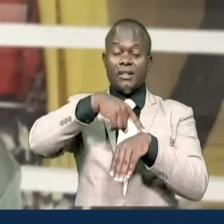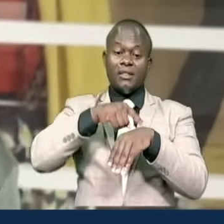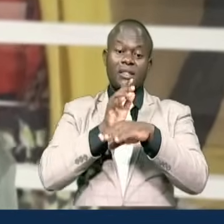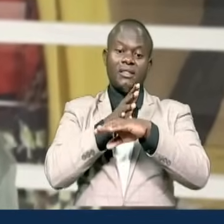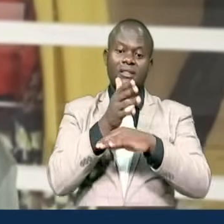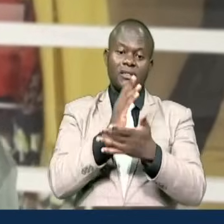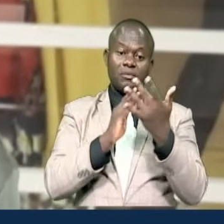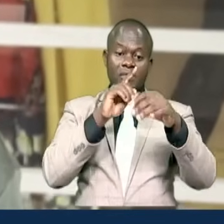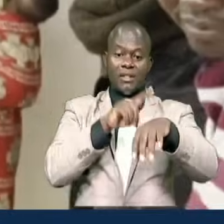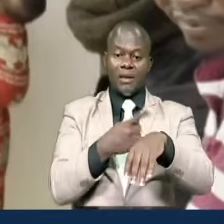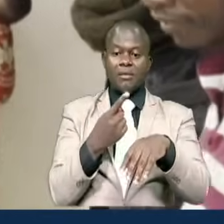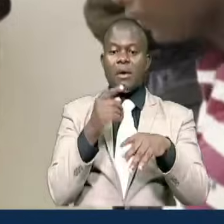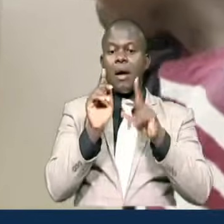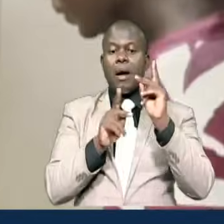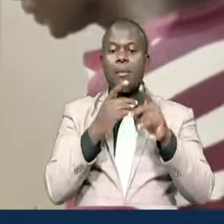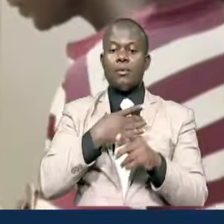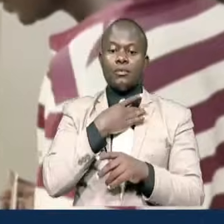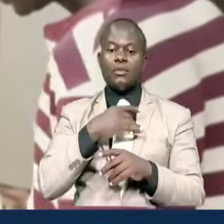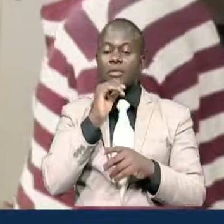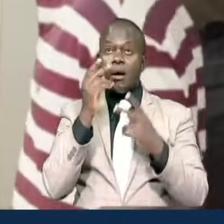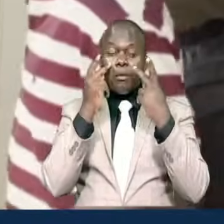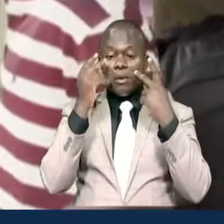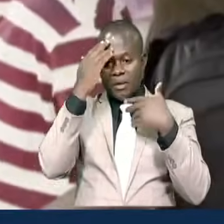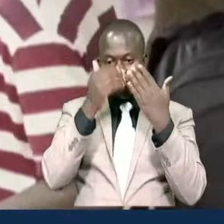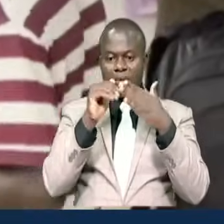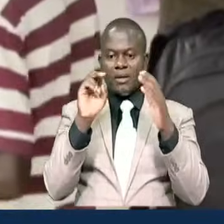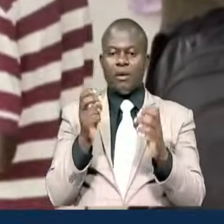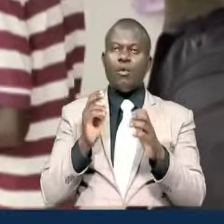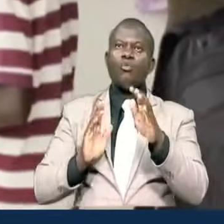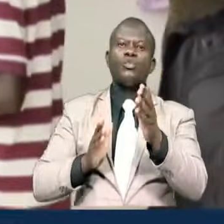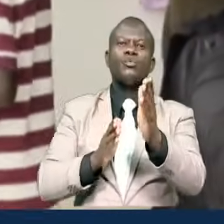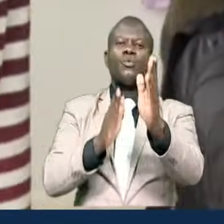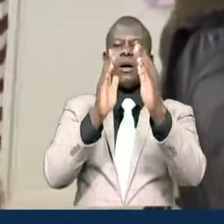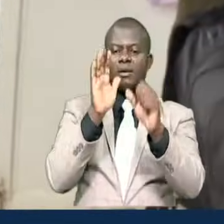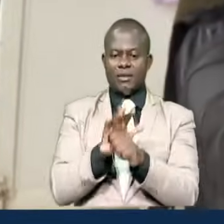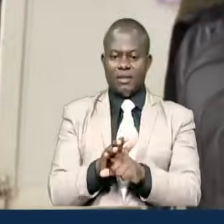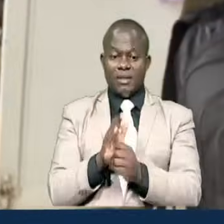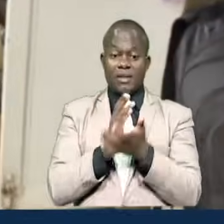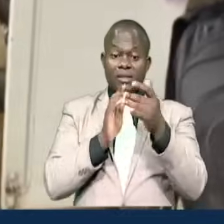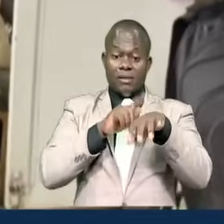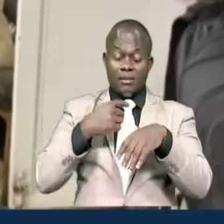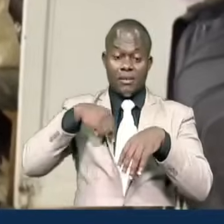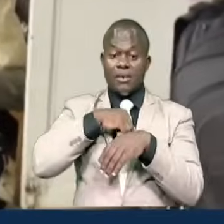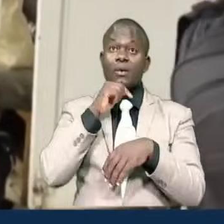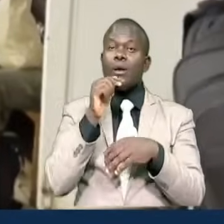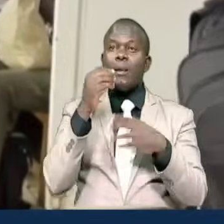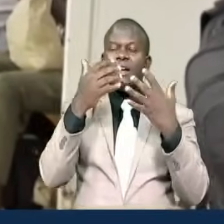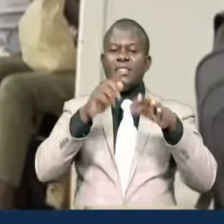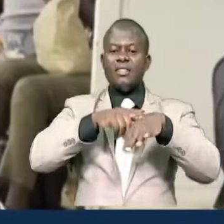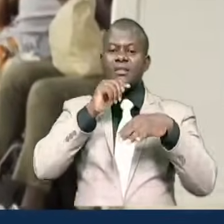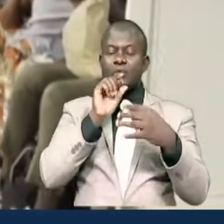hari n'igihe abo yagase atababona bitewe n'uko aba ari kwirukanka noneho hari n'igihe umuntu atabaherukana